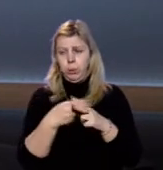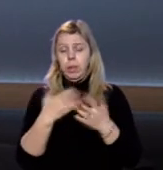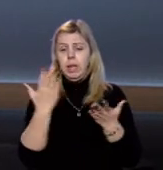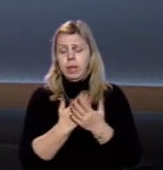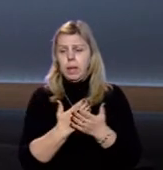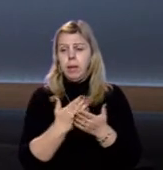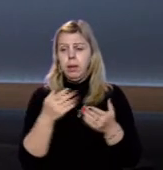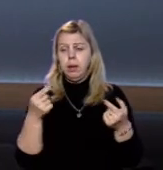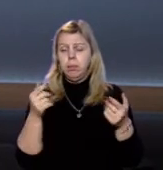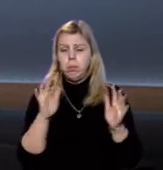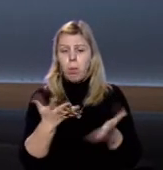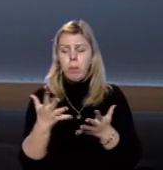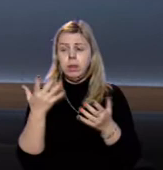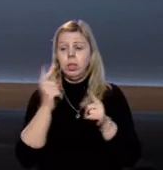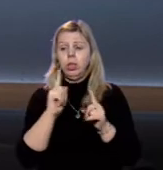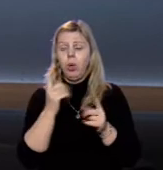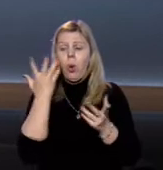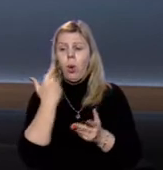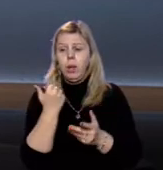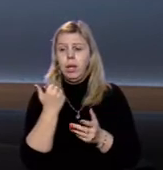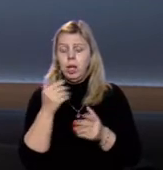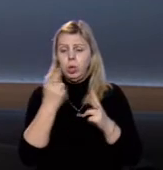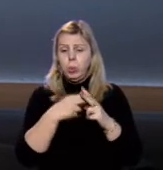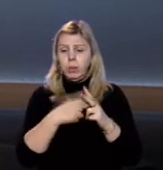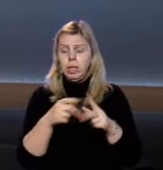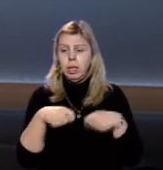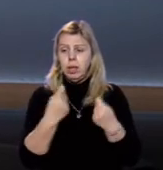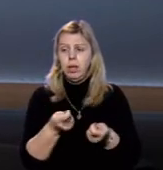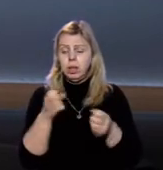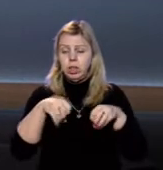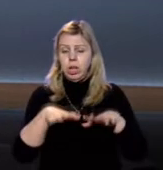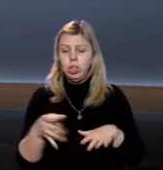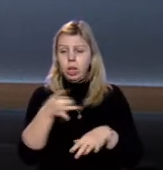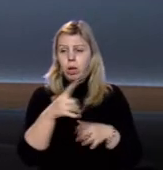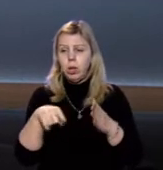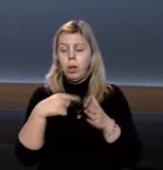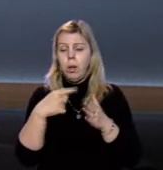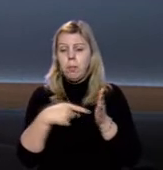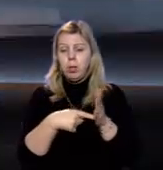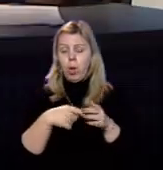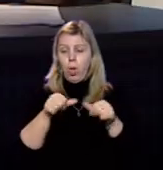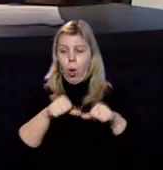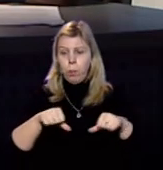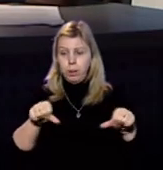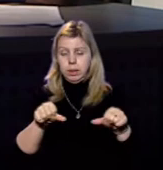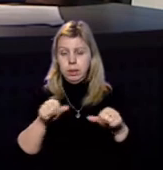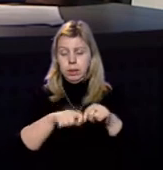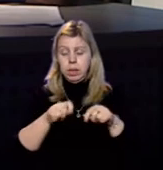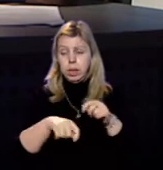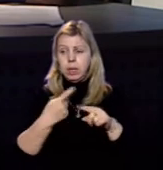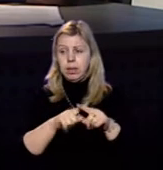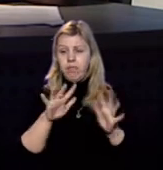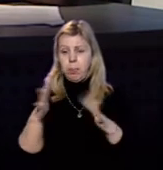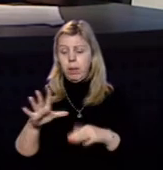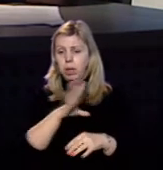певні моменти, коли субсидія призначається за рішенням районної чи міської комісії. Це